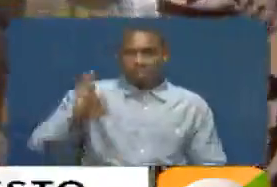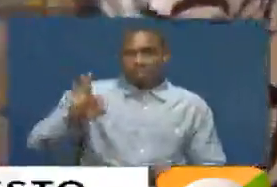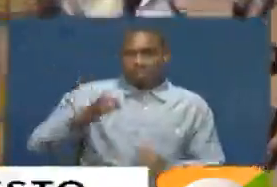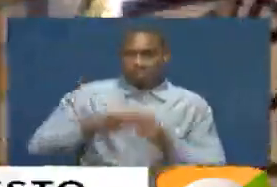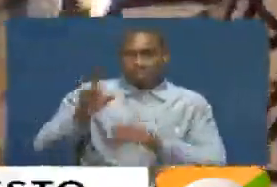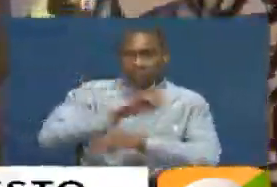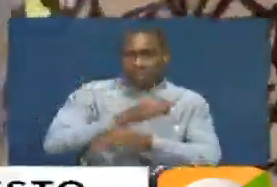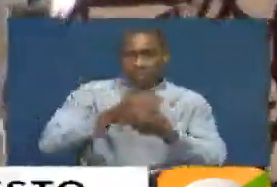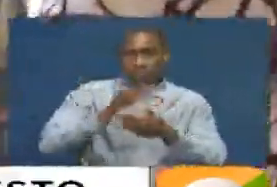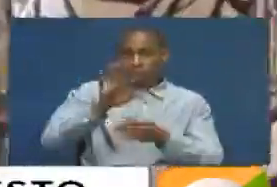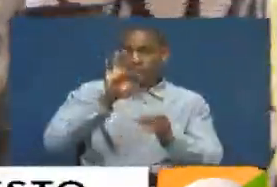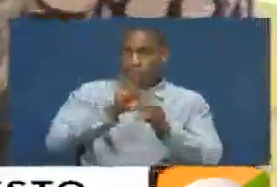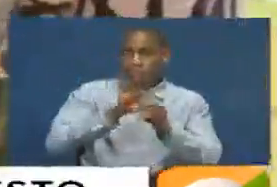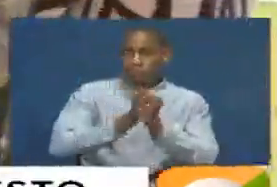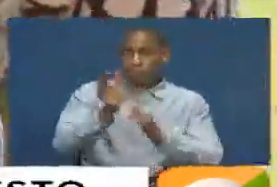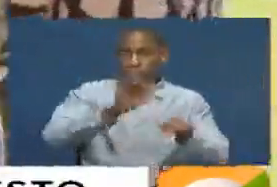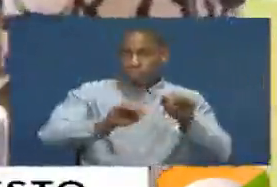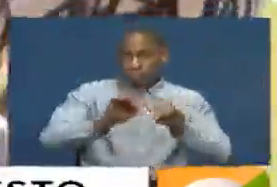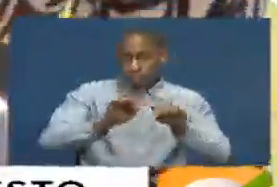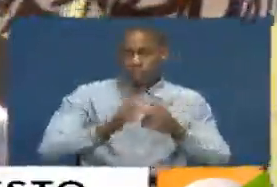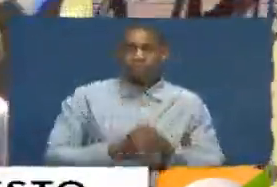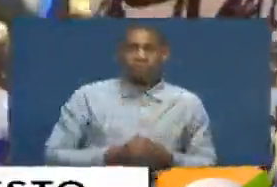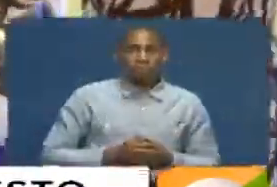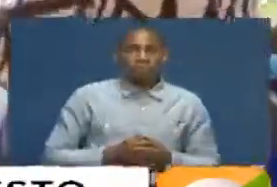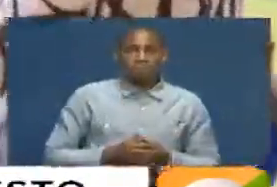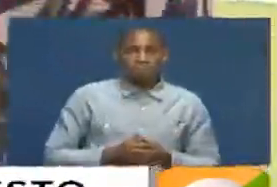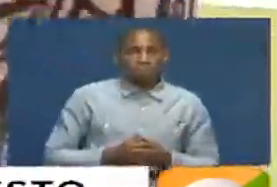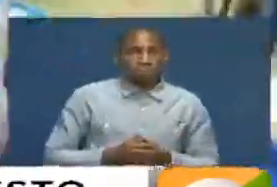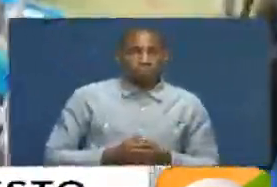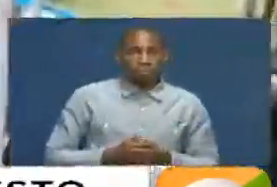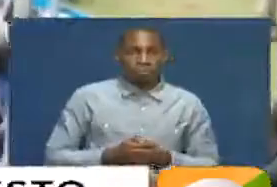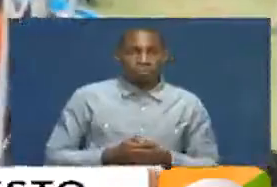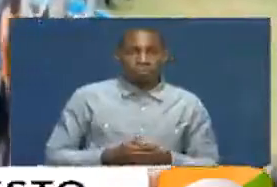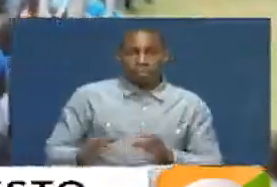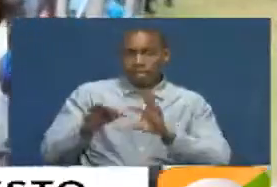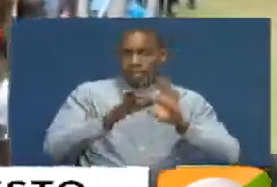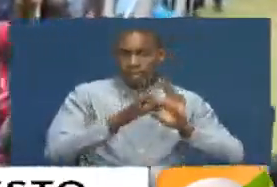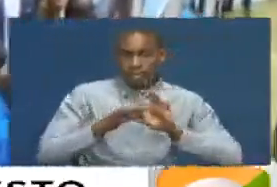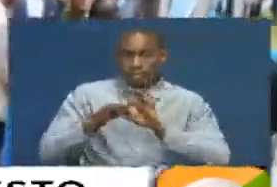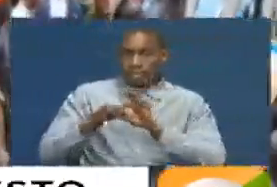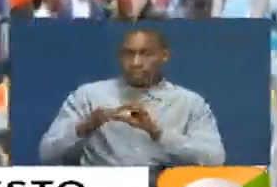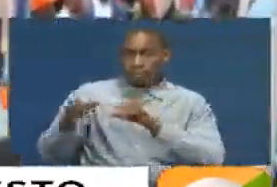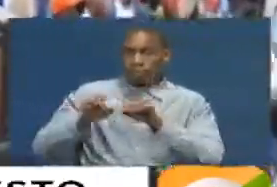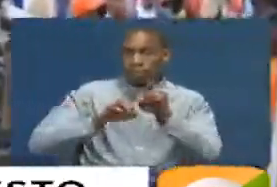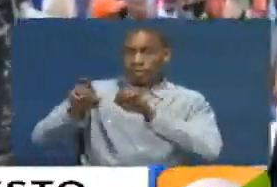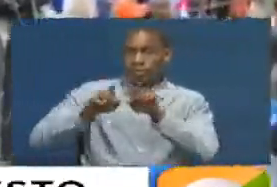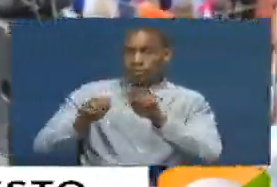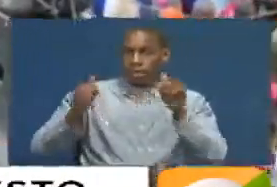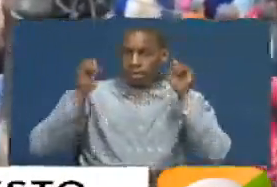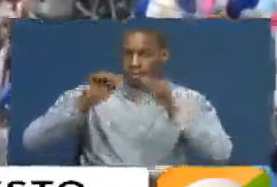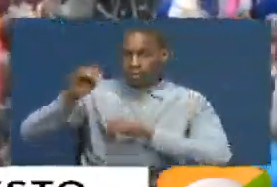Days before Kenyans can exercise their democratic right at the ballot, Azimio caravan traversed Nyamira